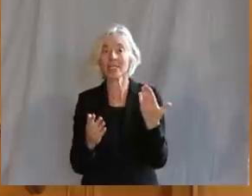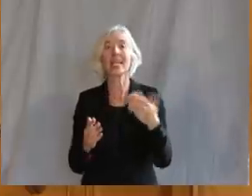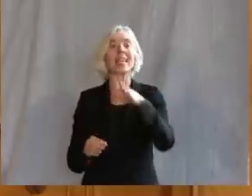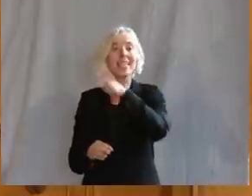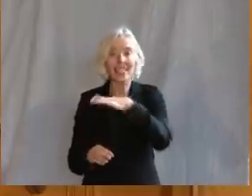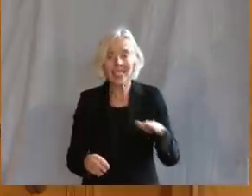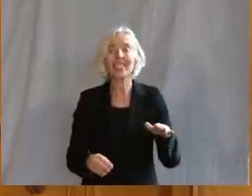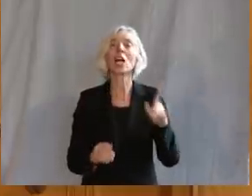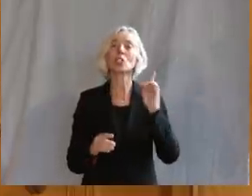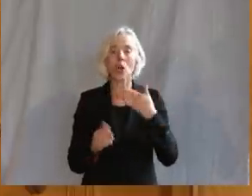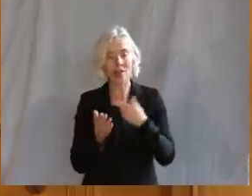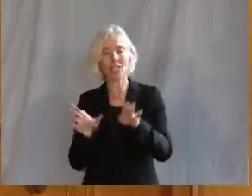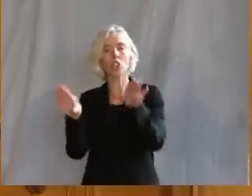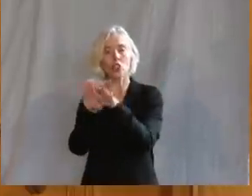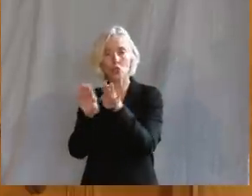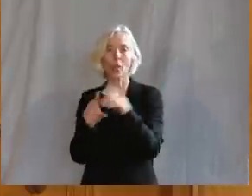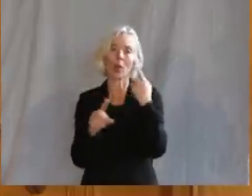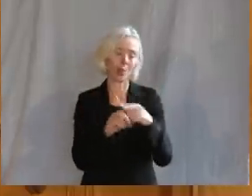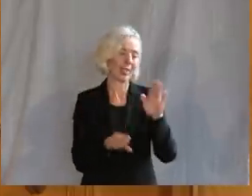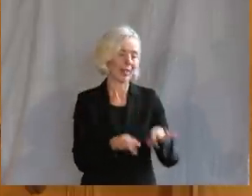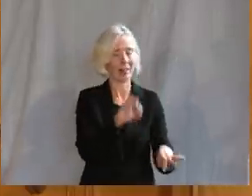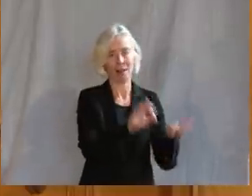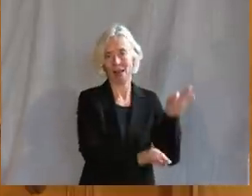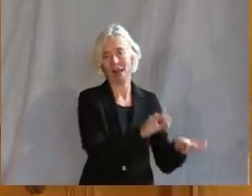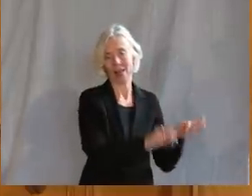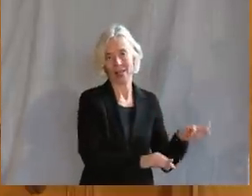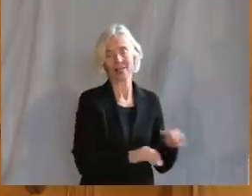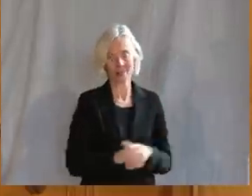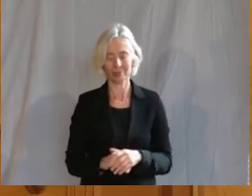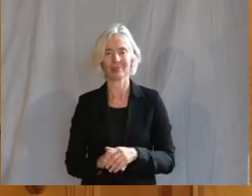den Schul- und Kita-Alltag so lange wie möglich aufrechterhalten.